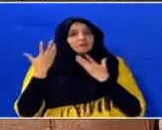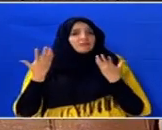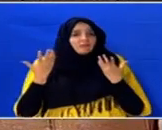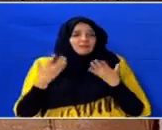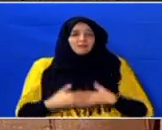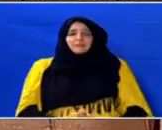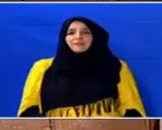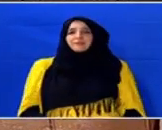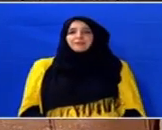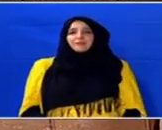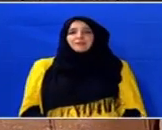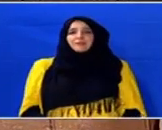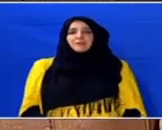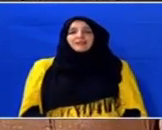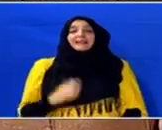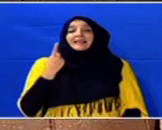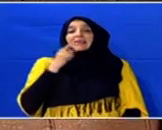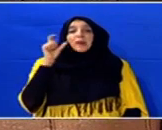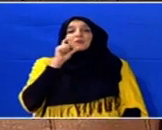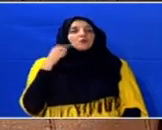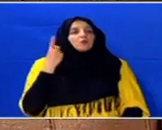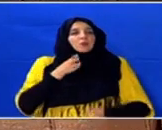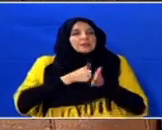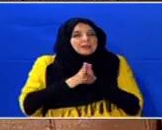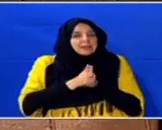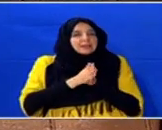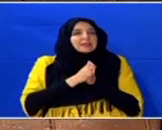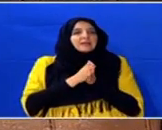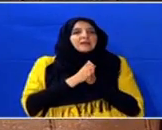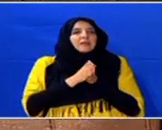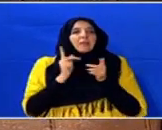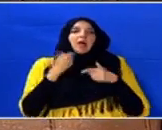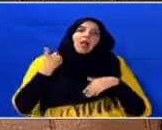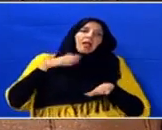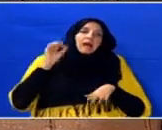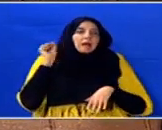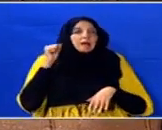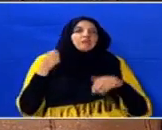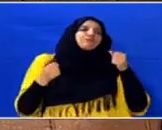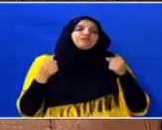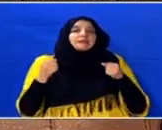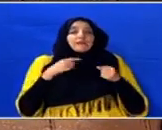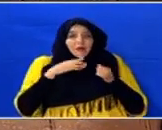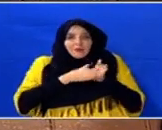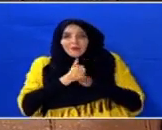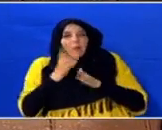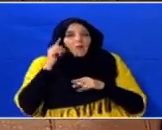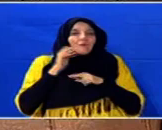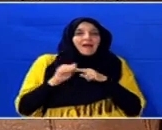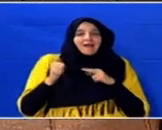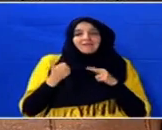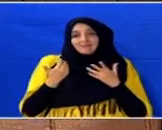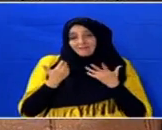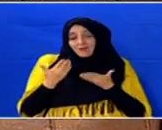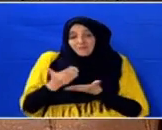يعني الإنسان المسلم يجتهد باش يؤدي فرائضه،